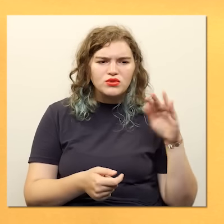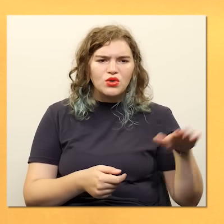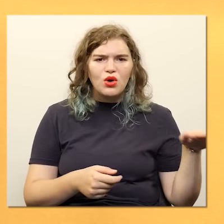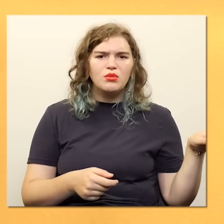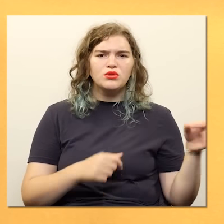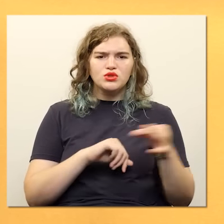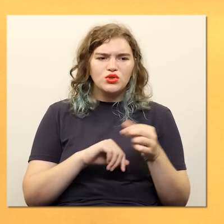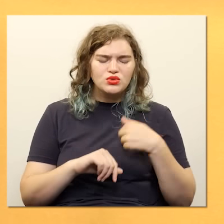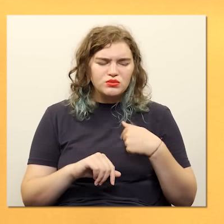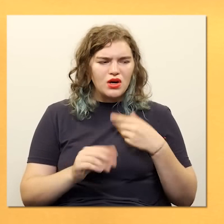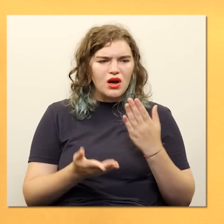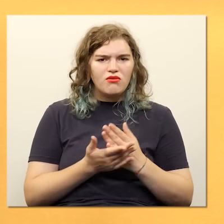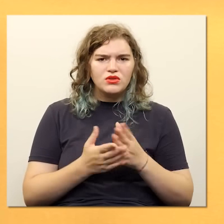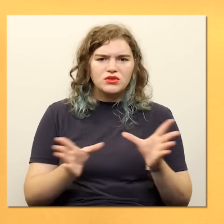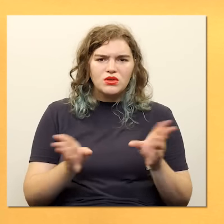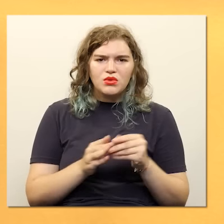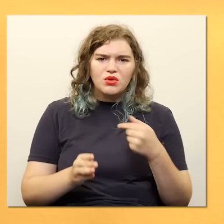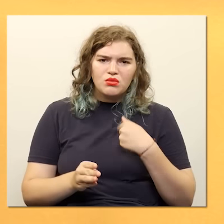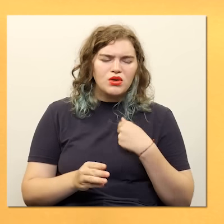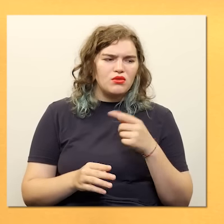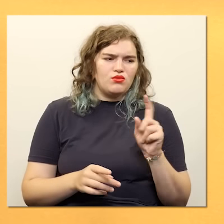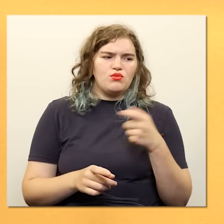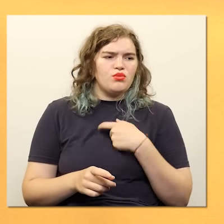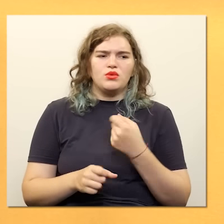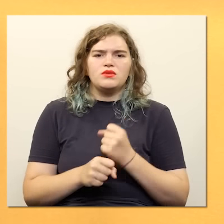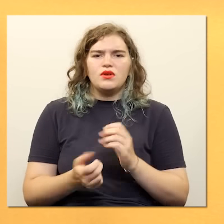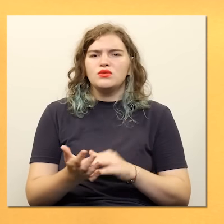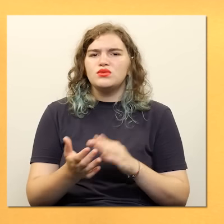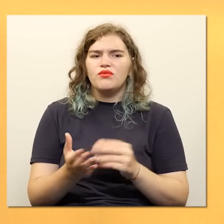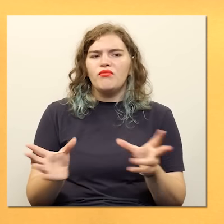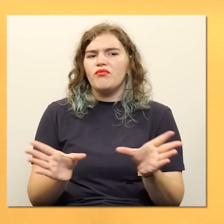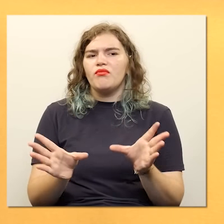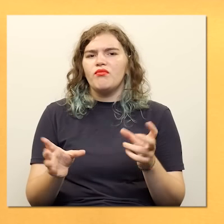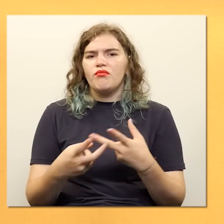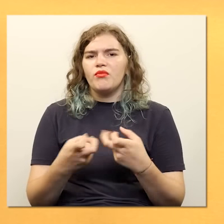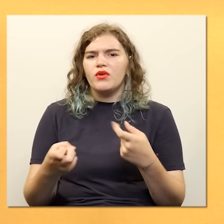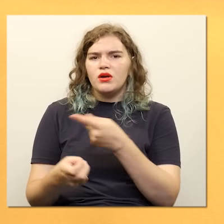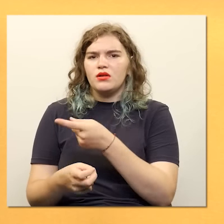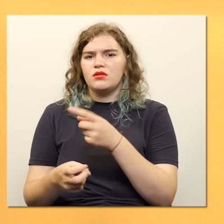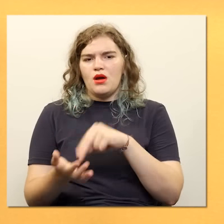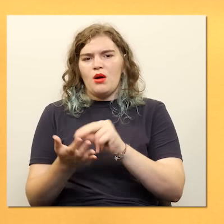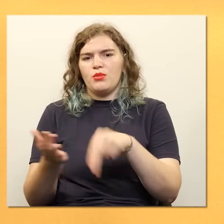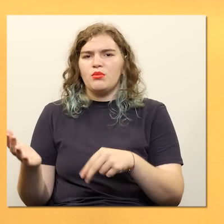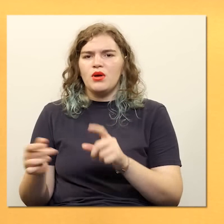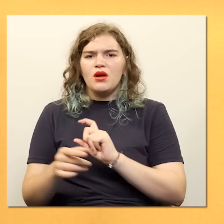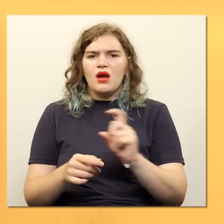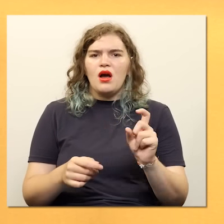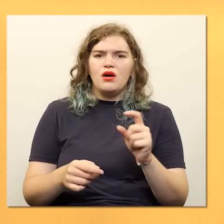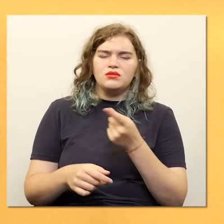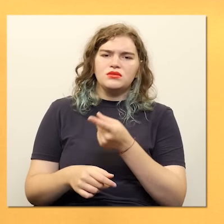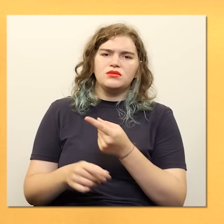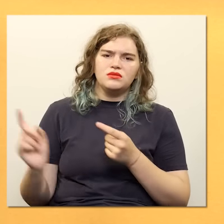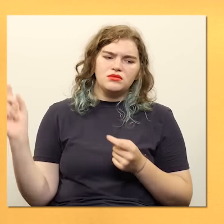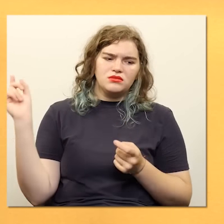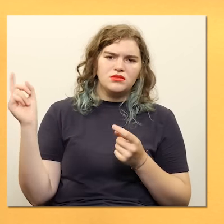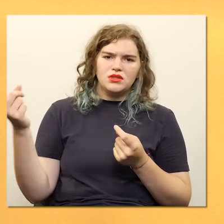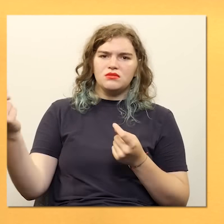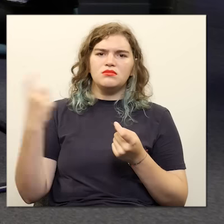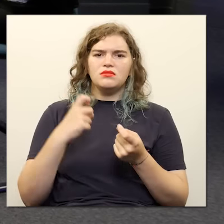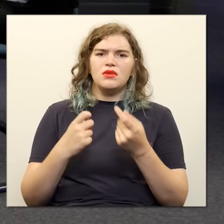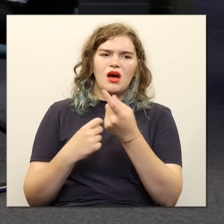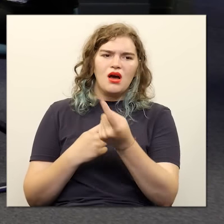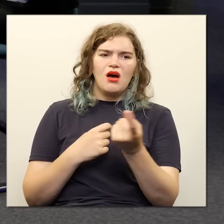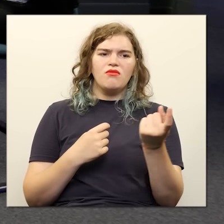dus, soțul meu a fost alături de mine, că n-aș fi putut să fac slujirea asta fără să fie el de acord. Pentru că vă dați seama, de acolo am venit